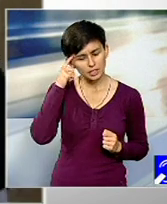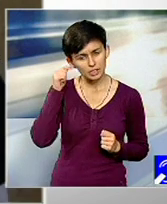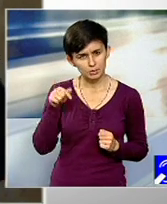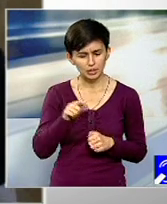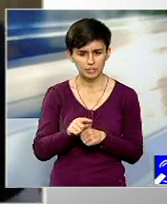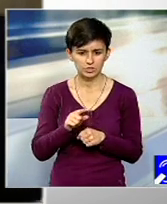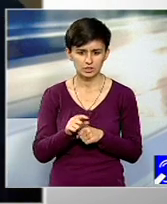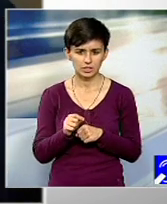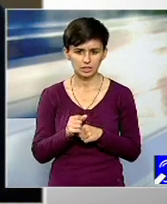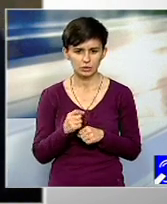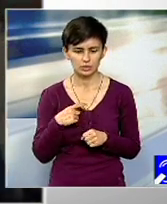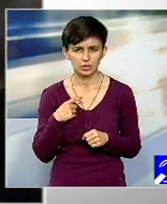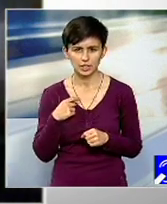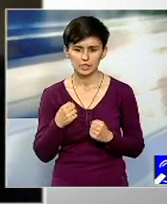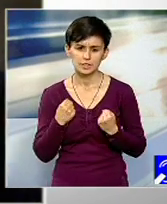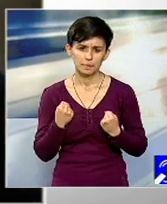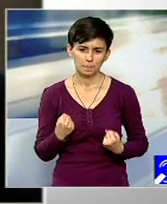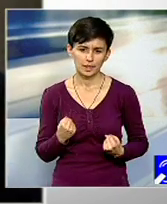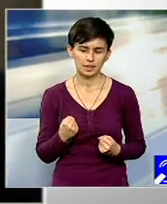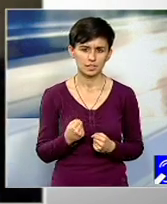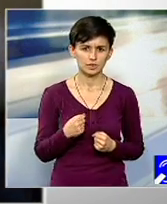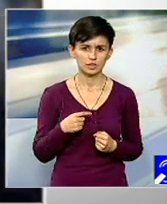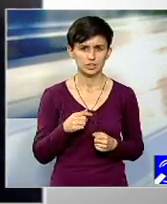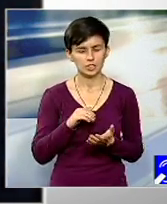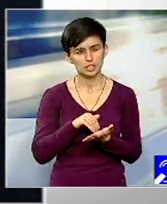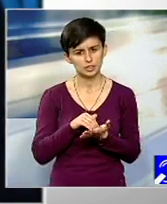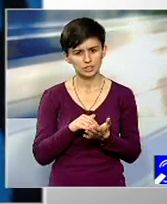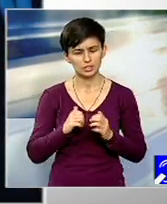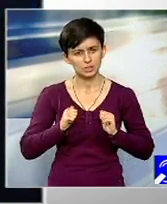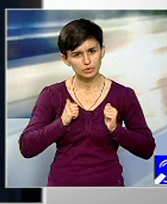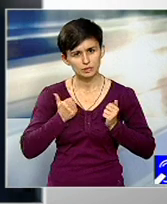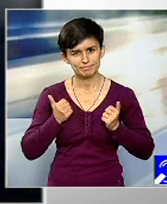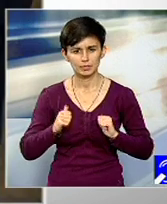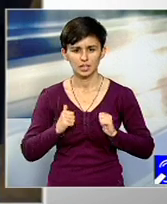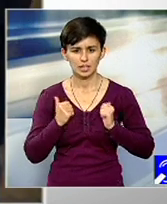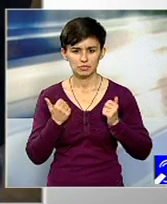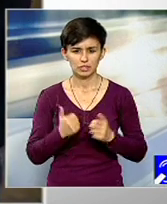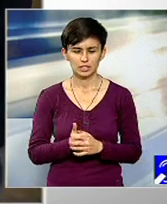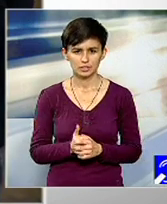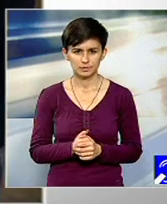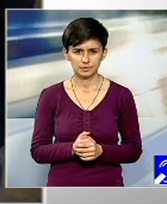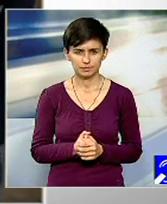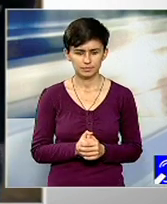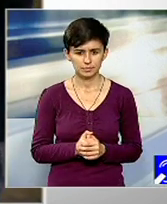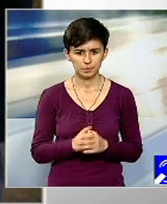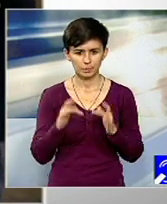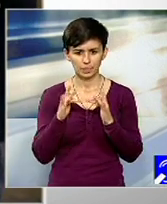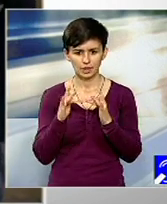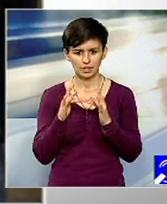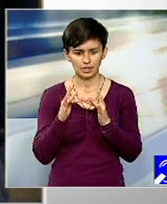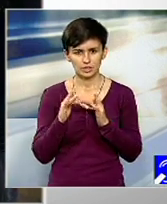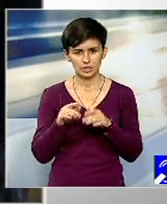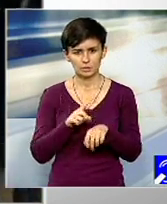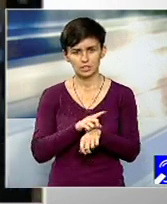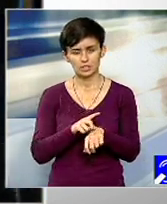e destul de greu și necesită un efort considerabil. Un meci durează